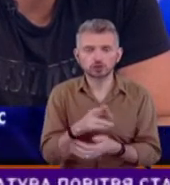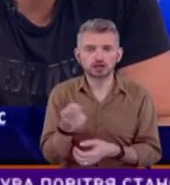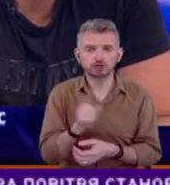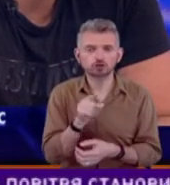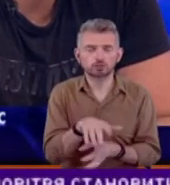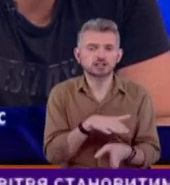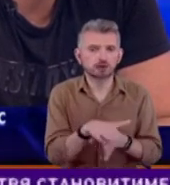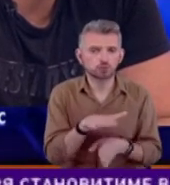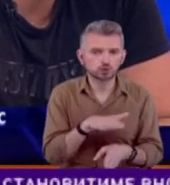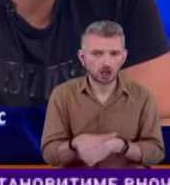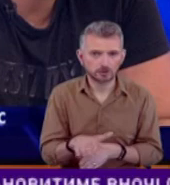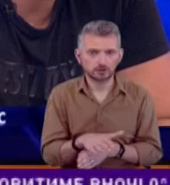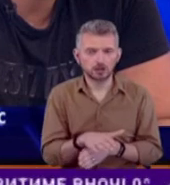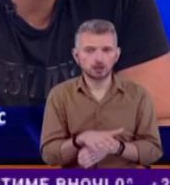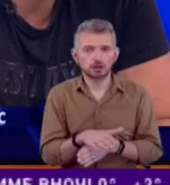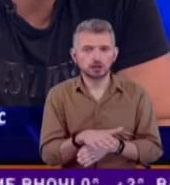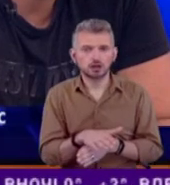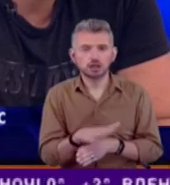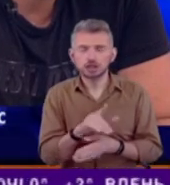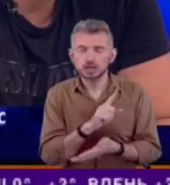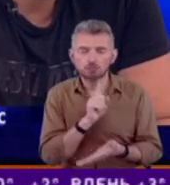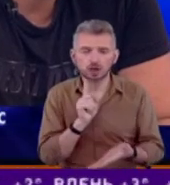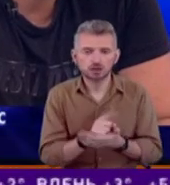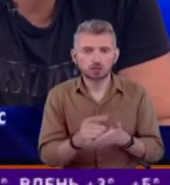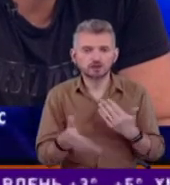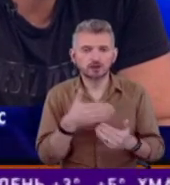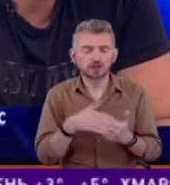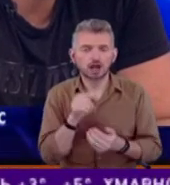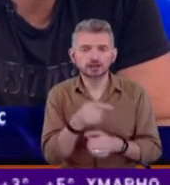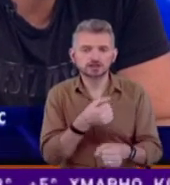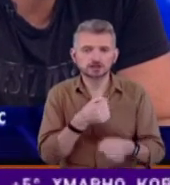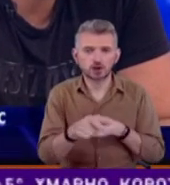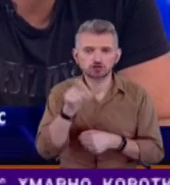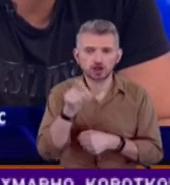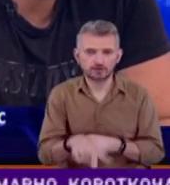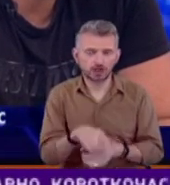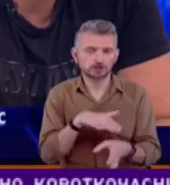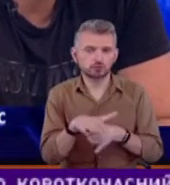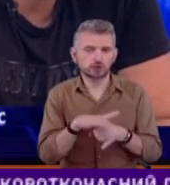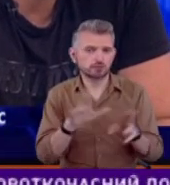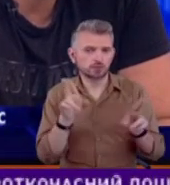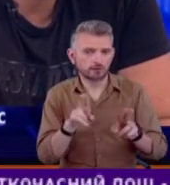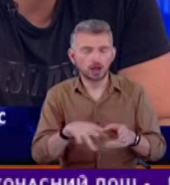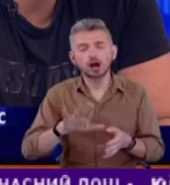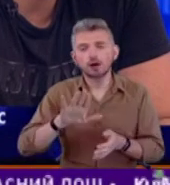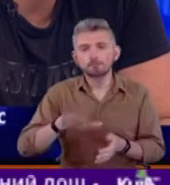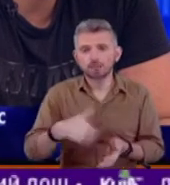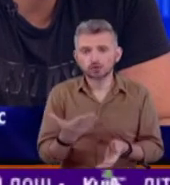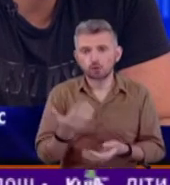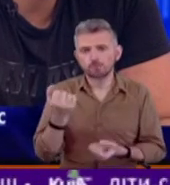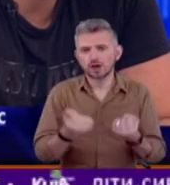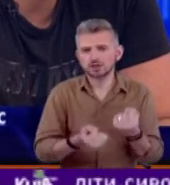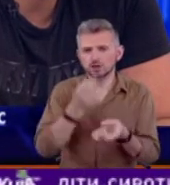их соблюдать. И неотвратимость наказания, именно она заставляет человека их соблюдать. А уже потом